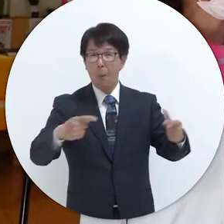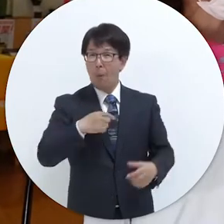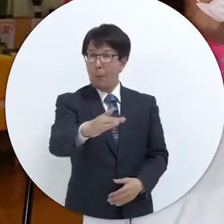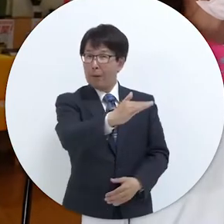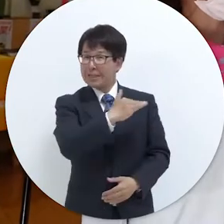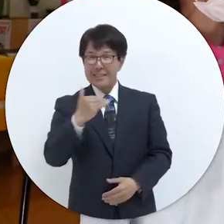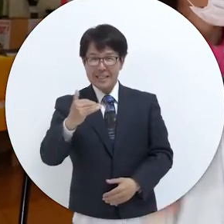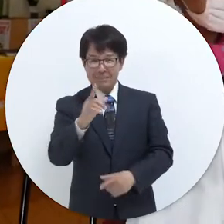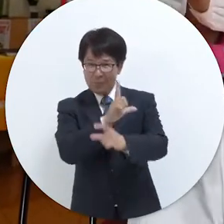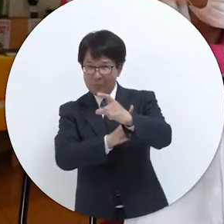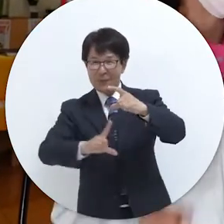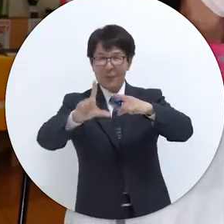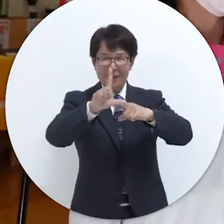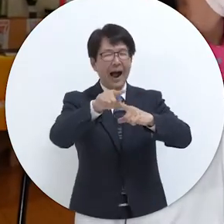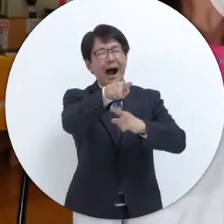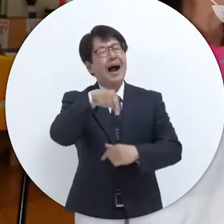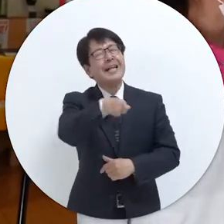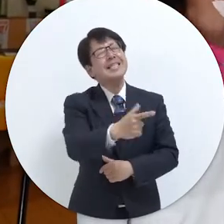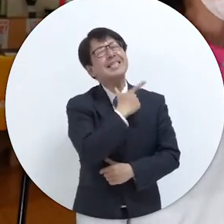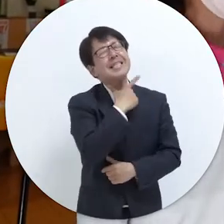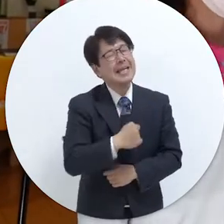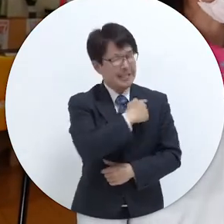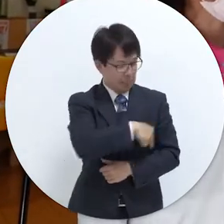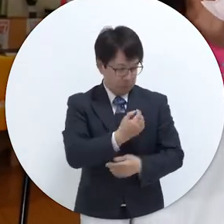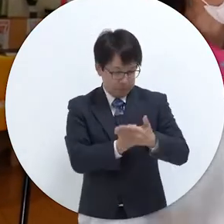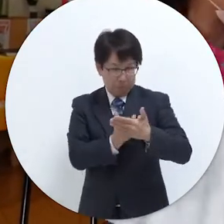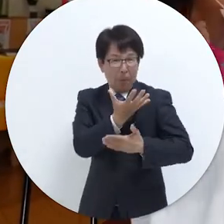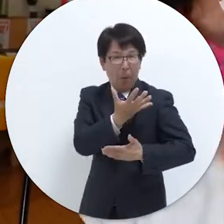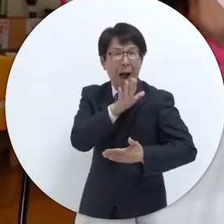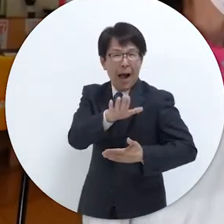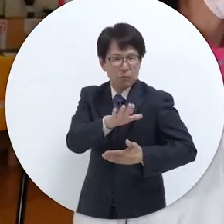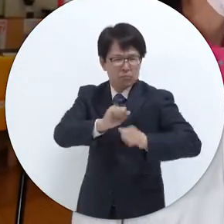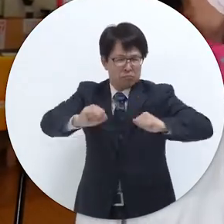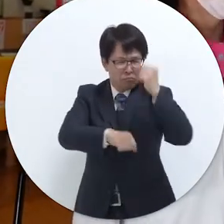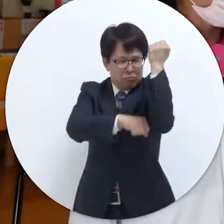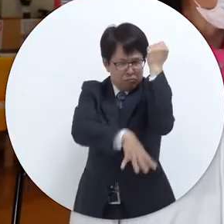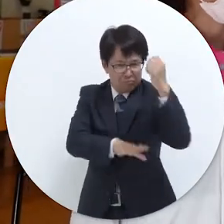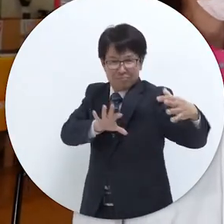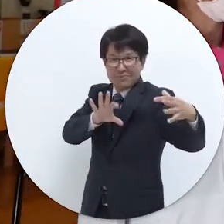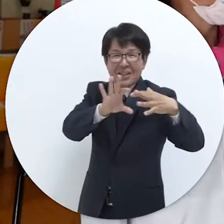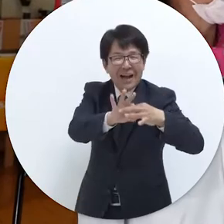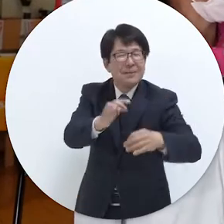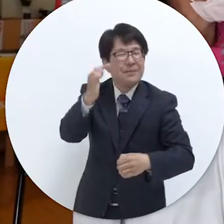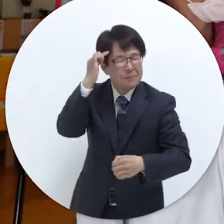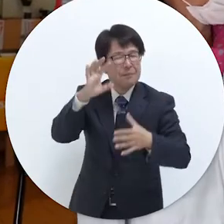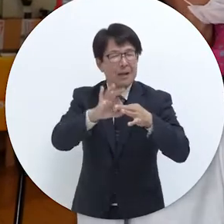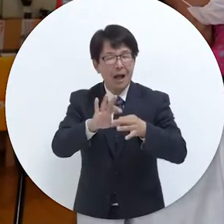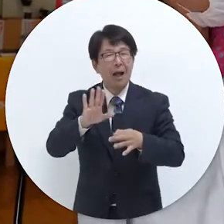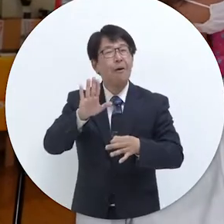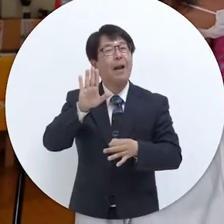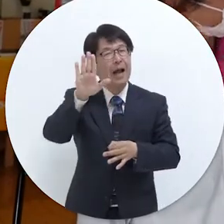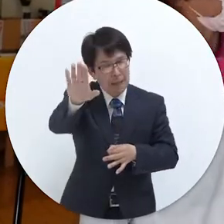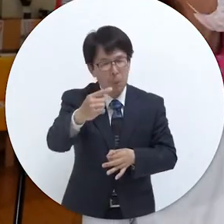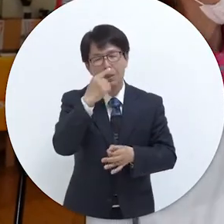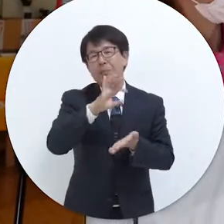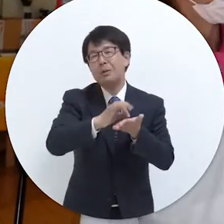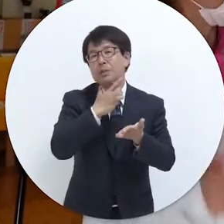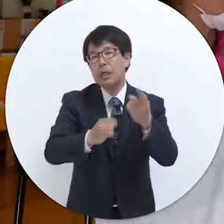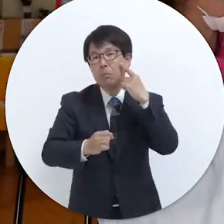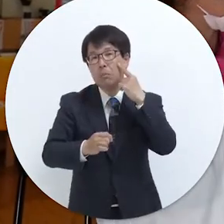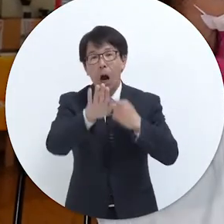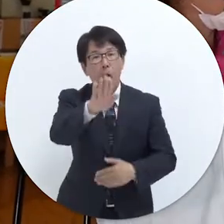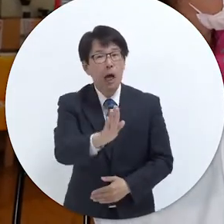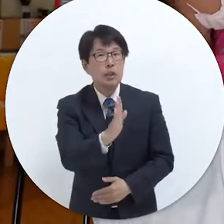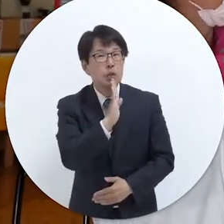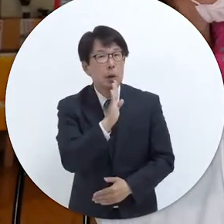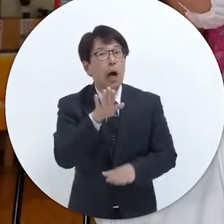ですね、より私たちも行きたいっていう気持ちが、ね、うんうん、湧いてきますし活力にもなるので、はいはい、これからも私も利用したいなと思います。実は今